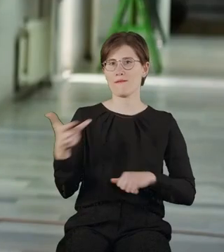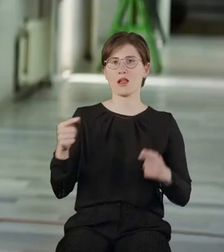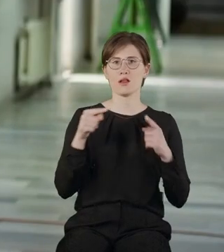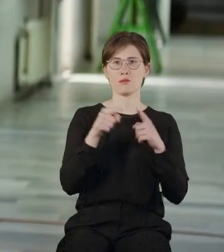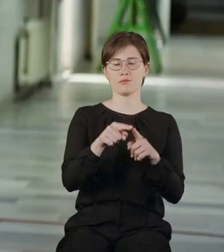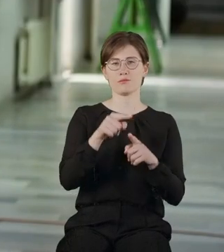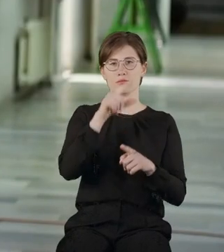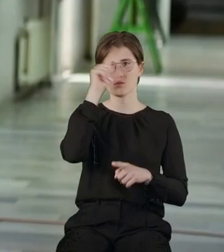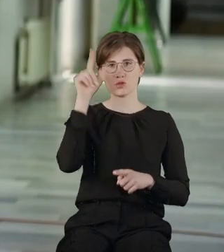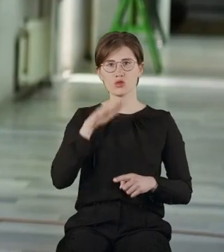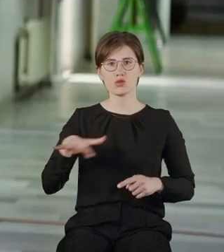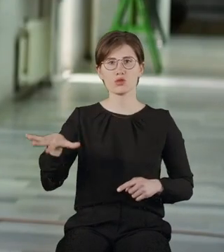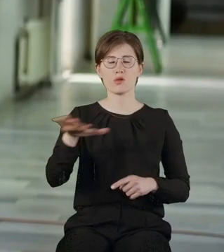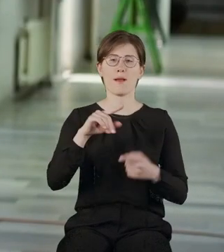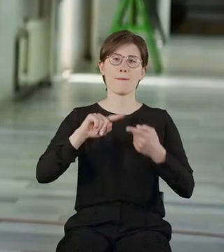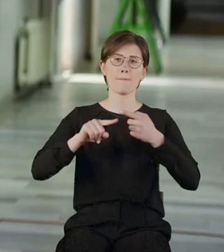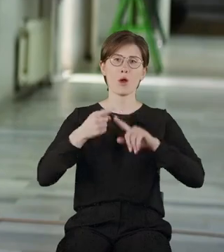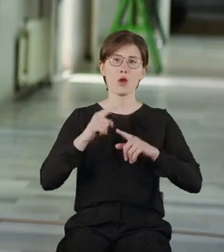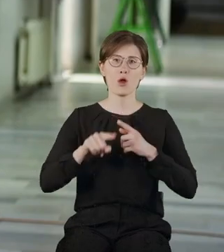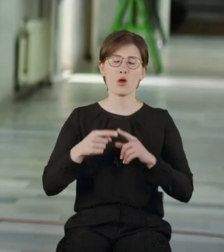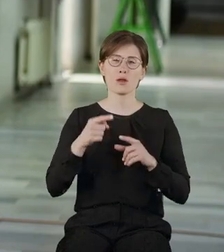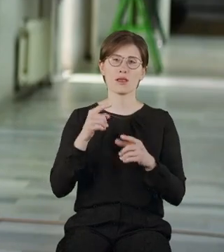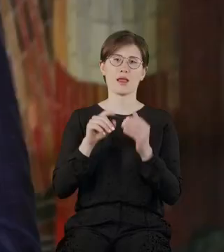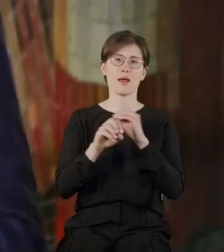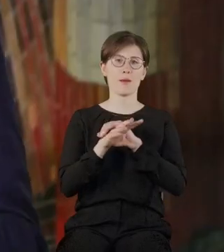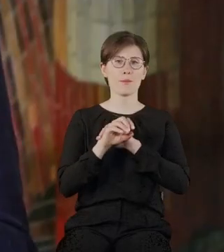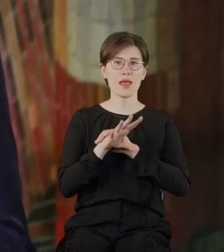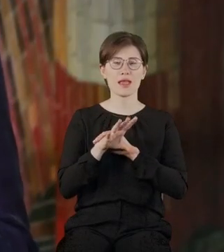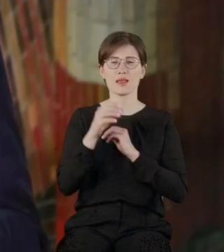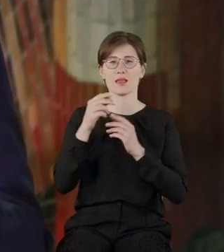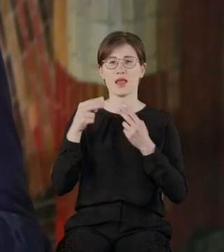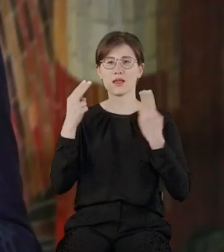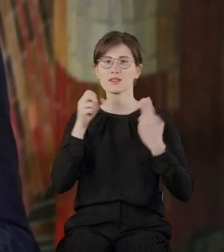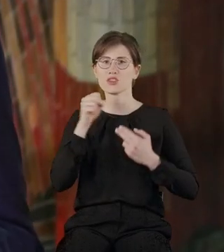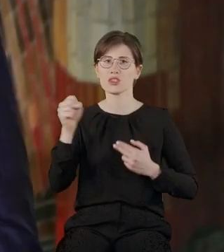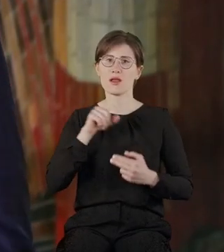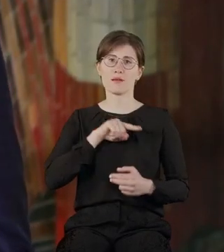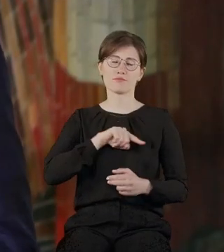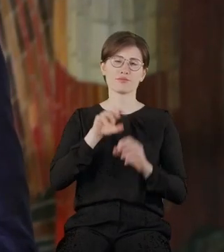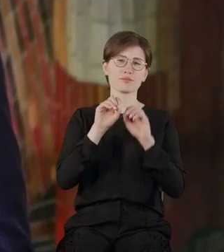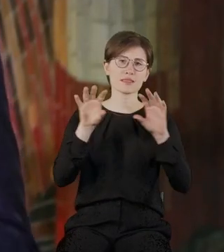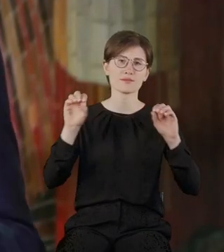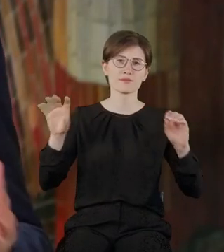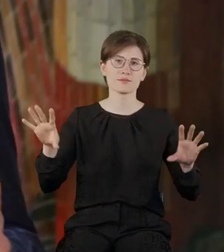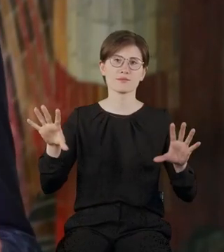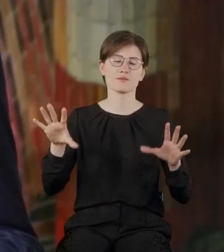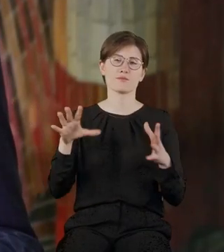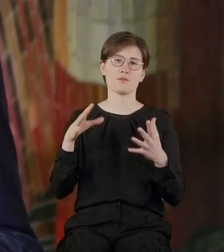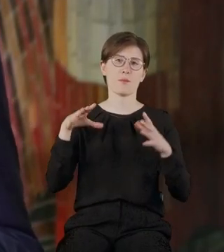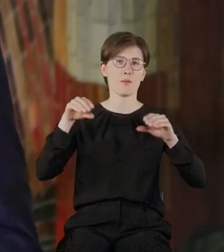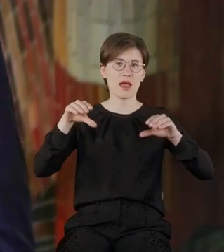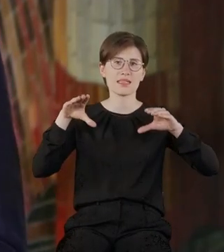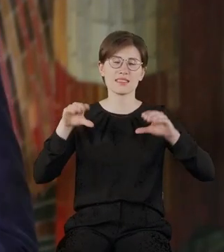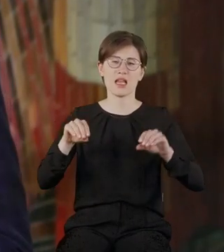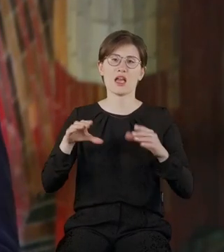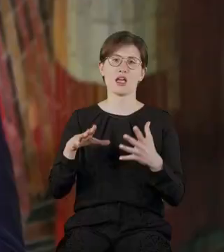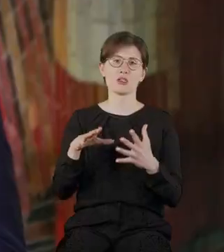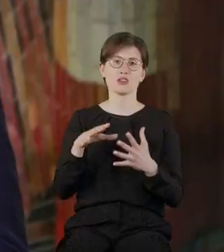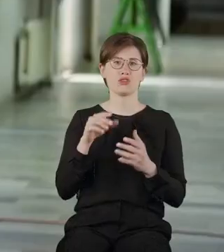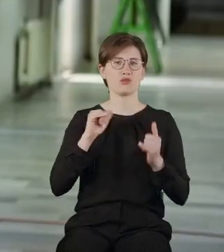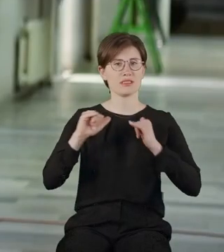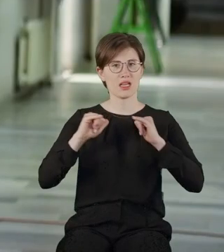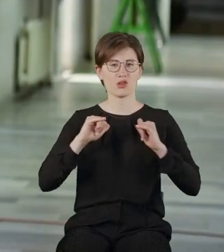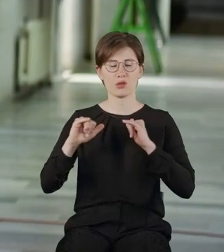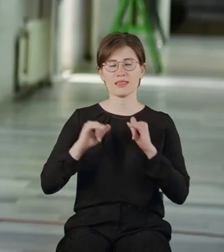Socjologii, naukach o polityce, mediach i dziennikarstwie, psychologii, pedagogice, arteterapii, zarządzaniu zasobami